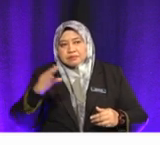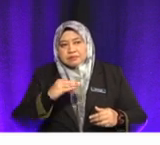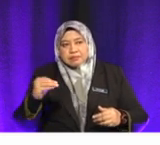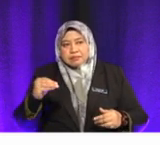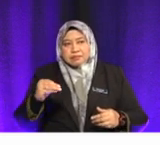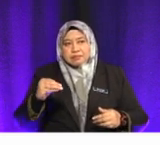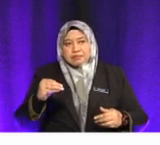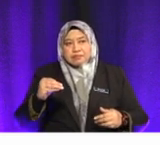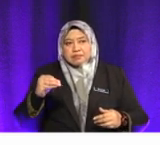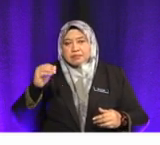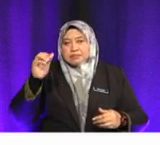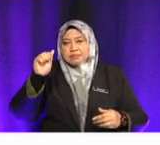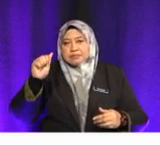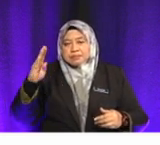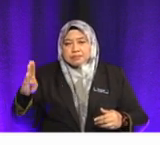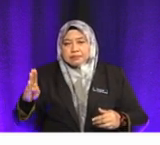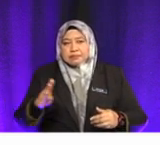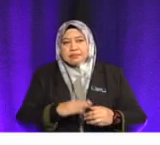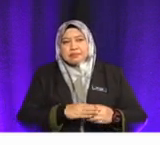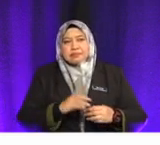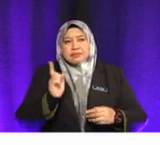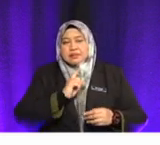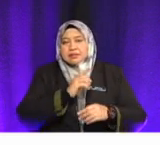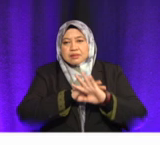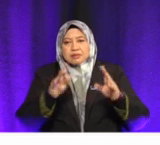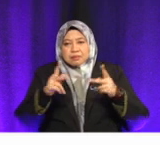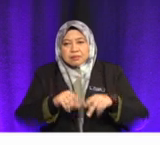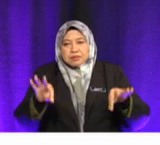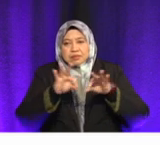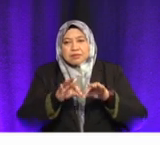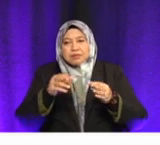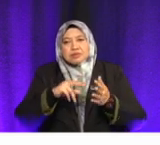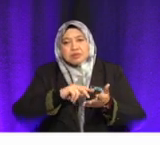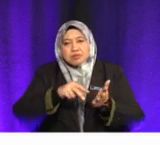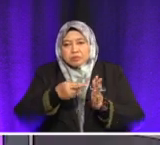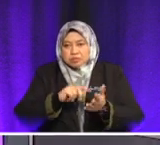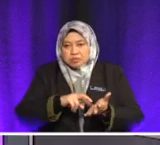dan AB kalau kita tak perlu pelukis menggunakan